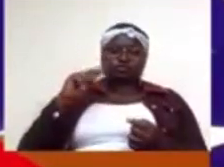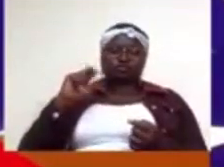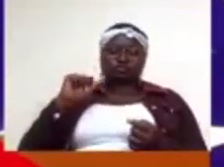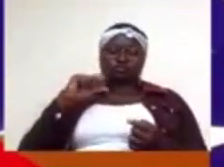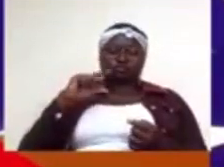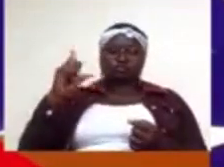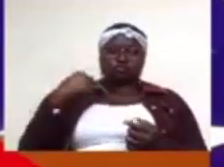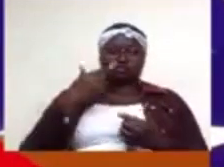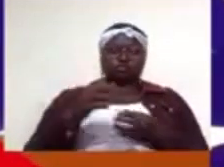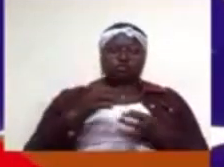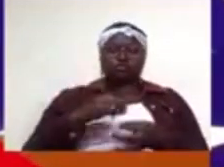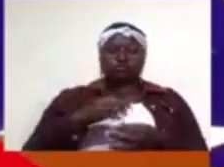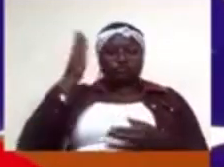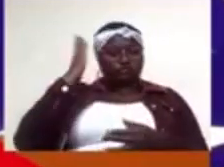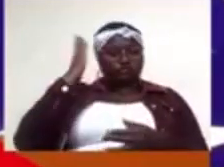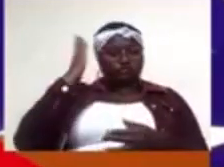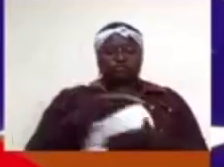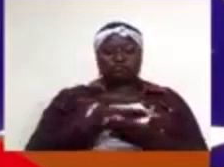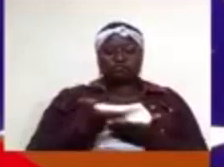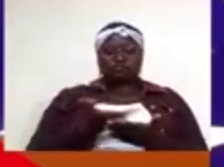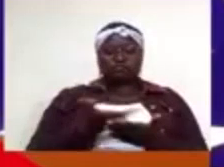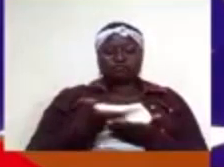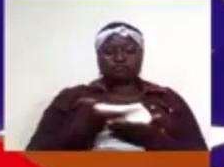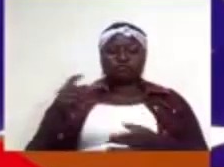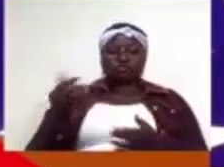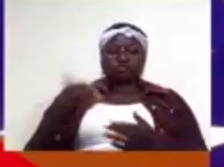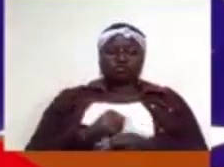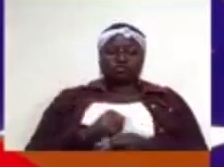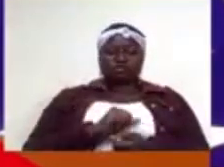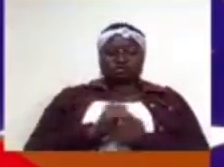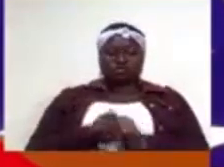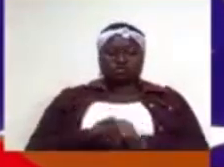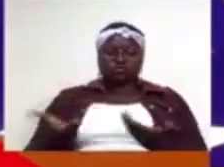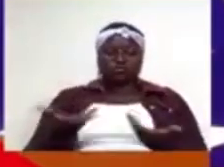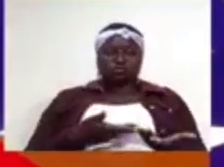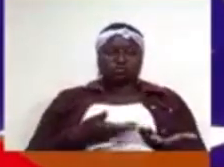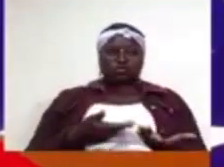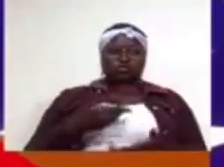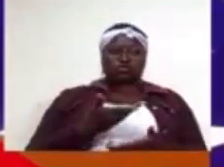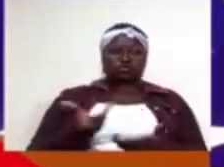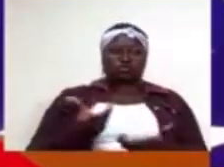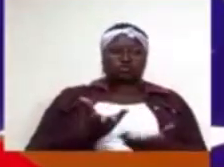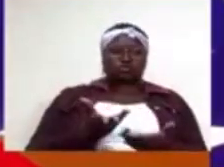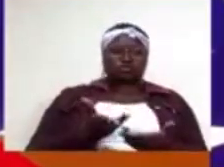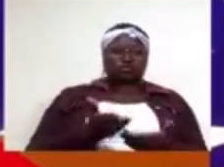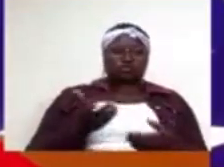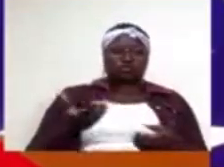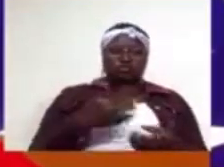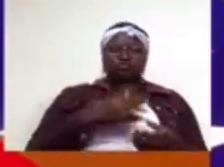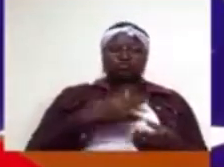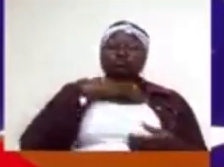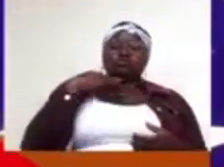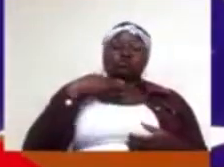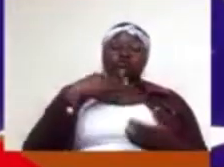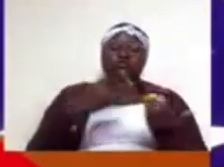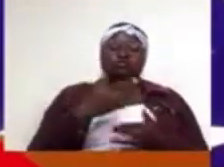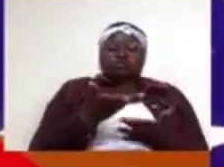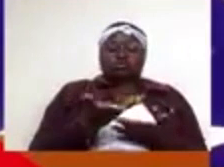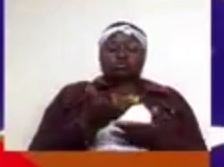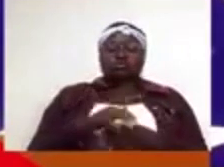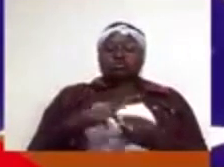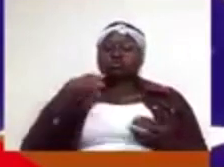Kwa uwa ogemenya modo tosho, no akinye hado, neguwa ako iwa terere. Neguwa modo akoro suicide oga nadhi